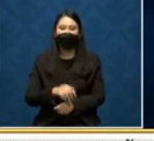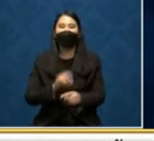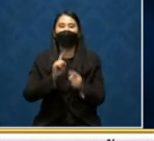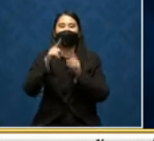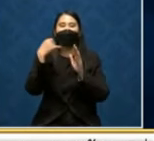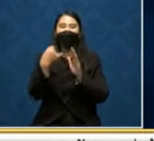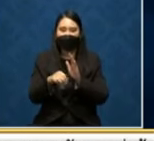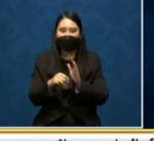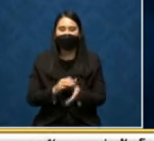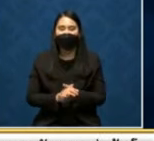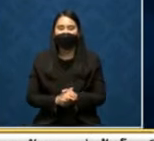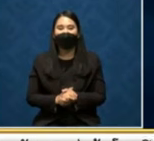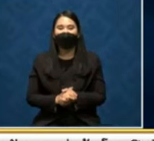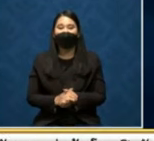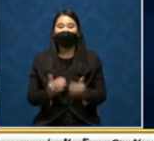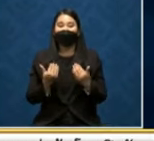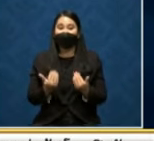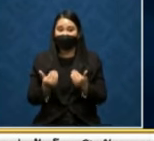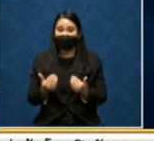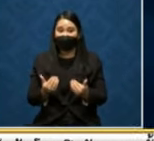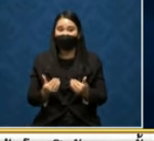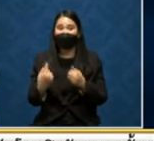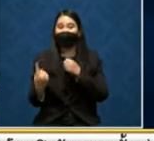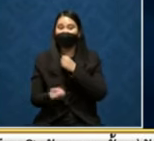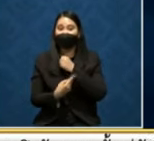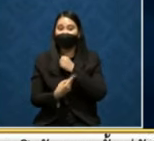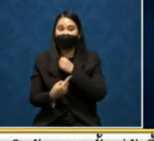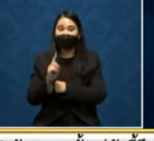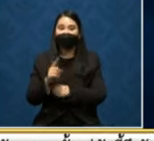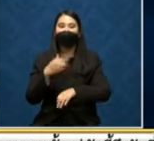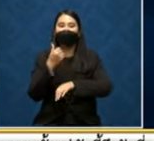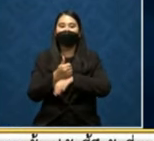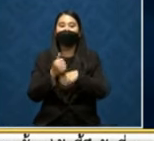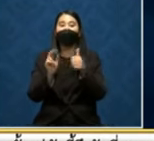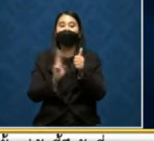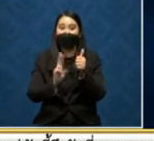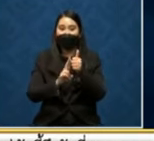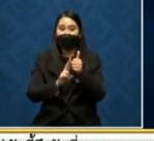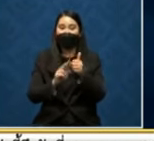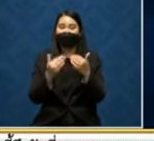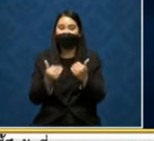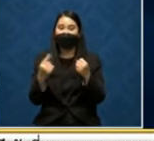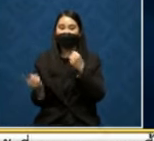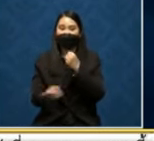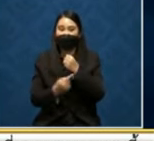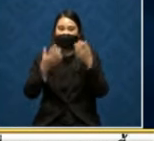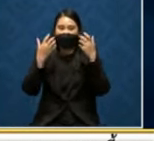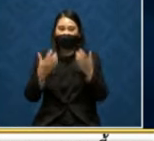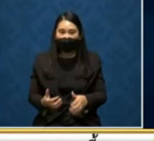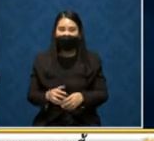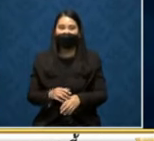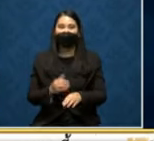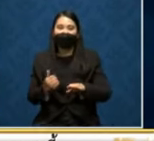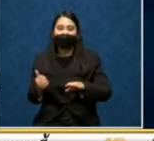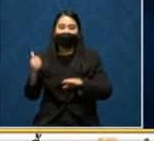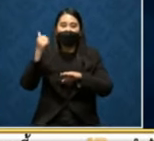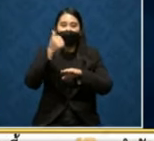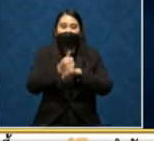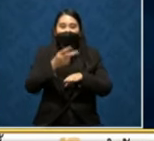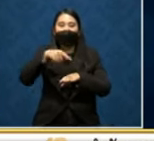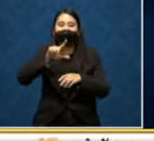ผิดวินัยชั่วร้ายแรงปัจจุบันถูกลงโทษจากรองปลัดเทศบาลโดนลงโทษขนานหนักให้ขึ้นเป็นปลัด